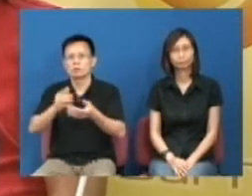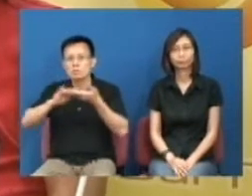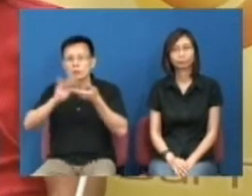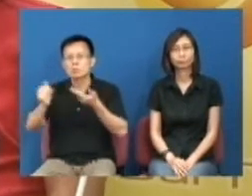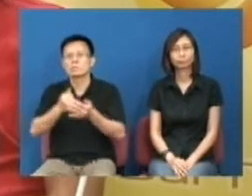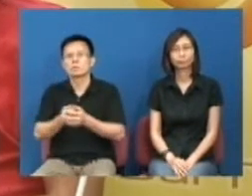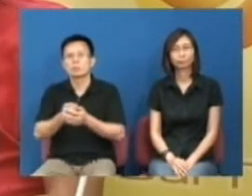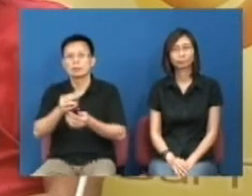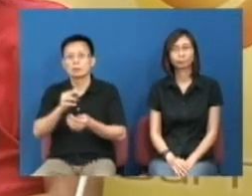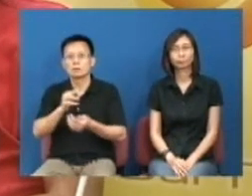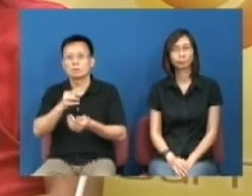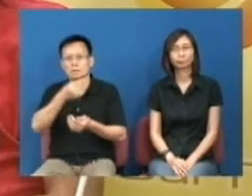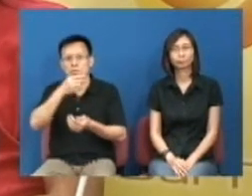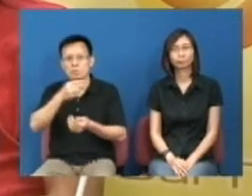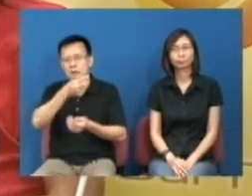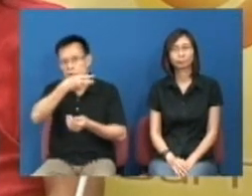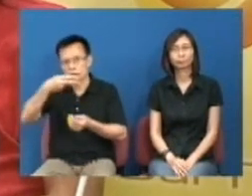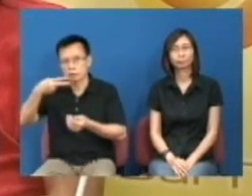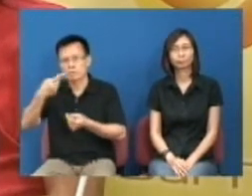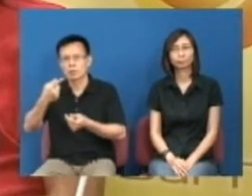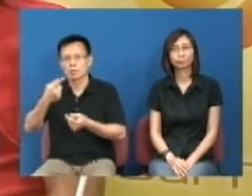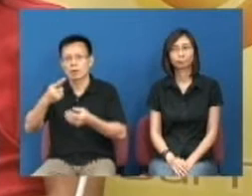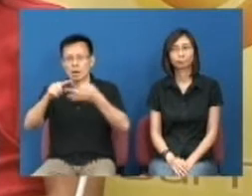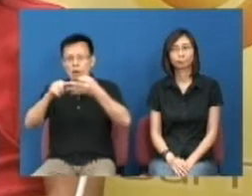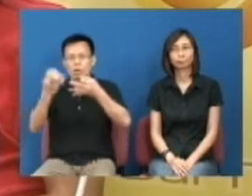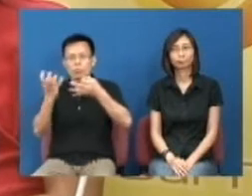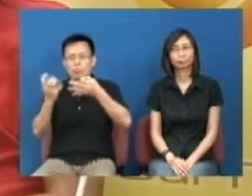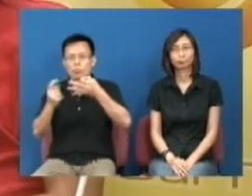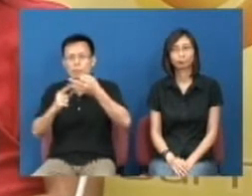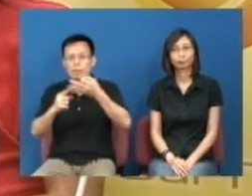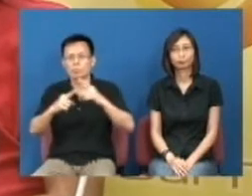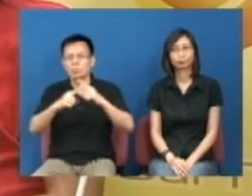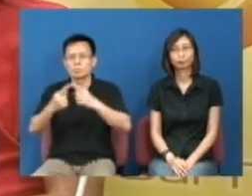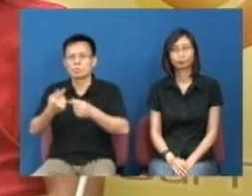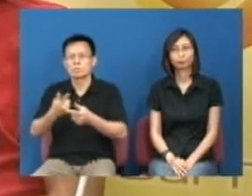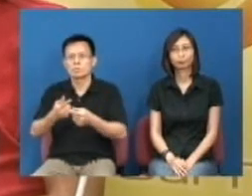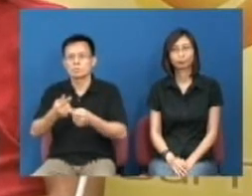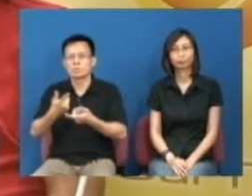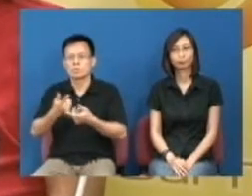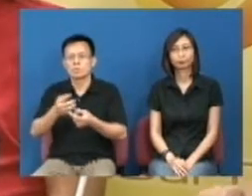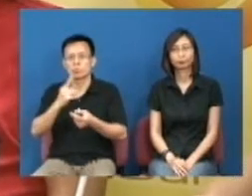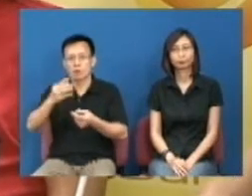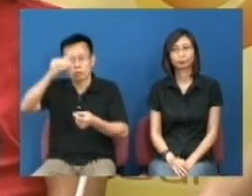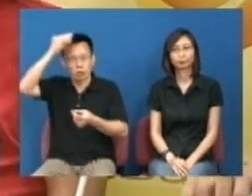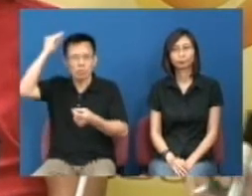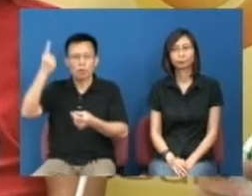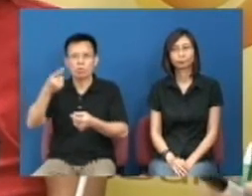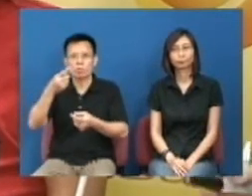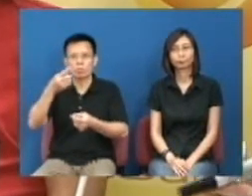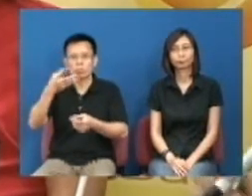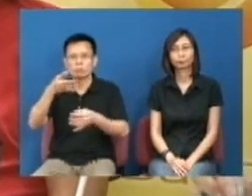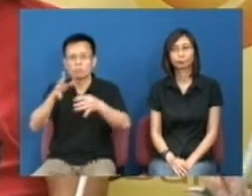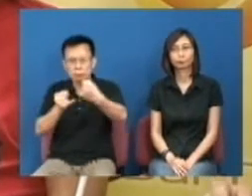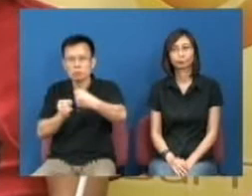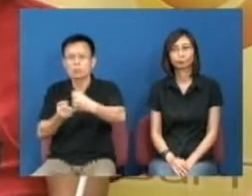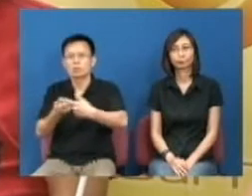等於鬱敏卿佢2003年，佢話董建華我哋唔妥你咁樣樣，係咪啊？咁董建華